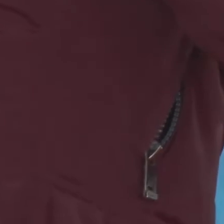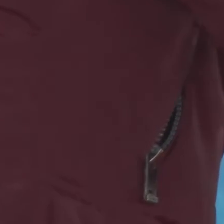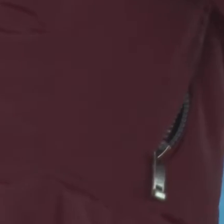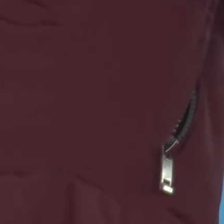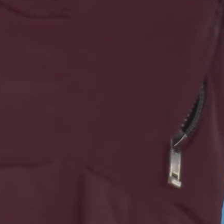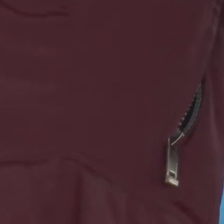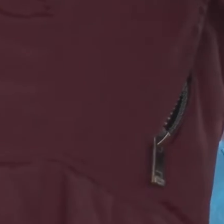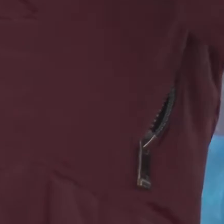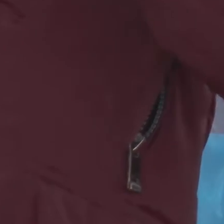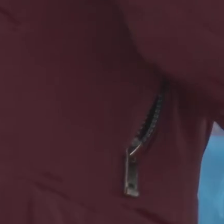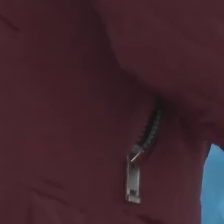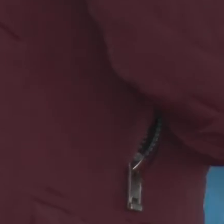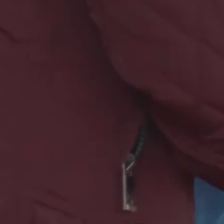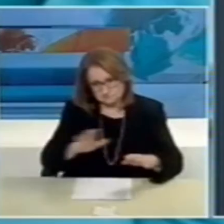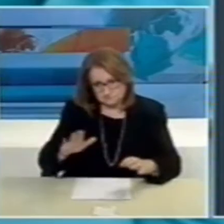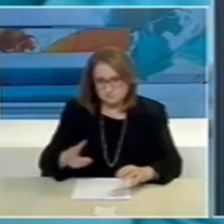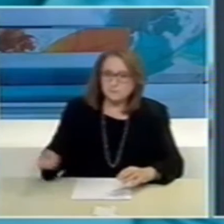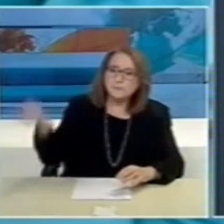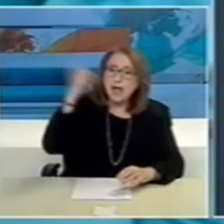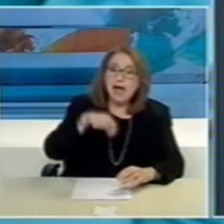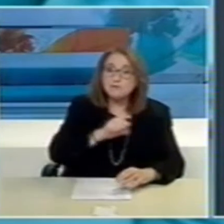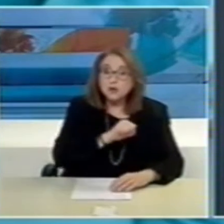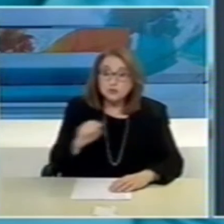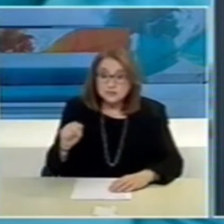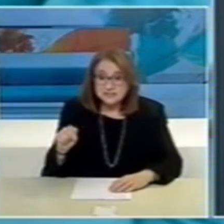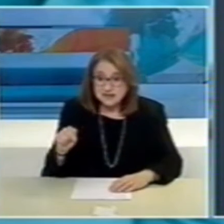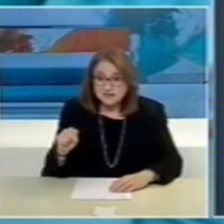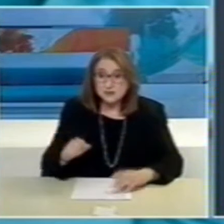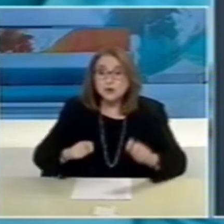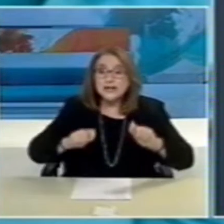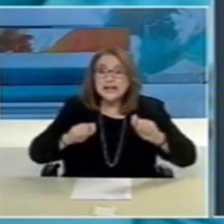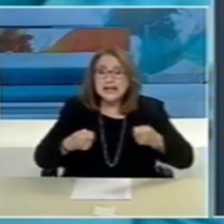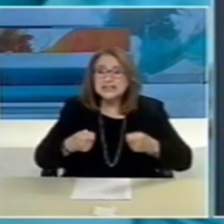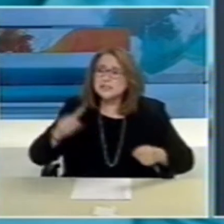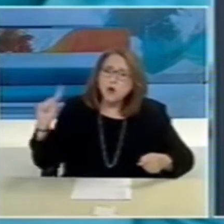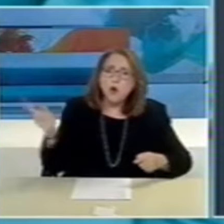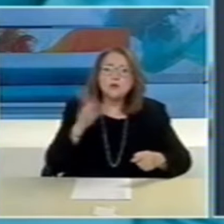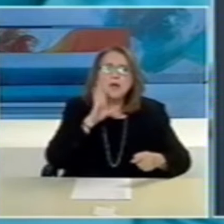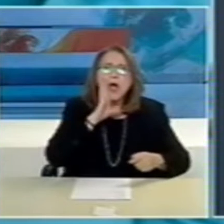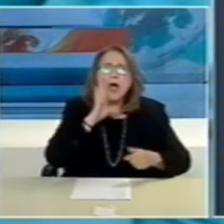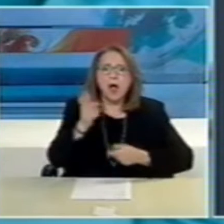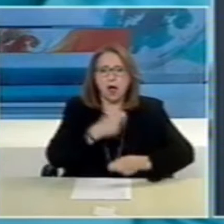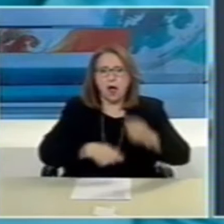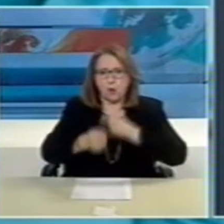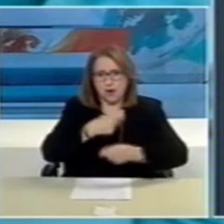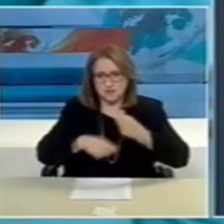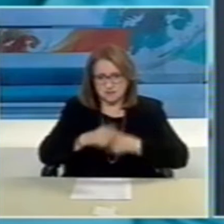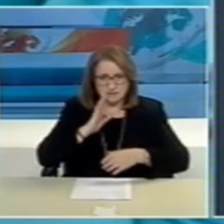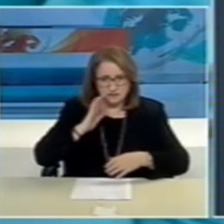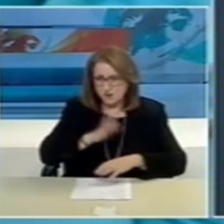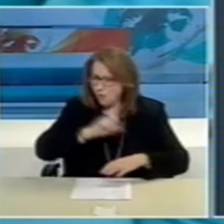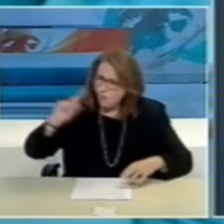ίμιση την παρουσία των παραγωγών. Θα είναι εκτάκτως κλειστές όλες οι λαϊκές αγορές της χώρας. Από